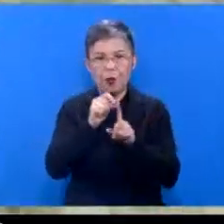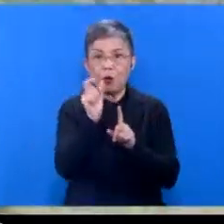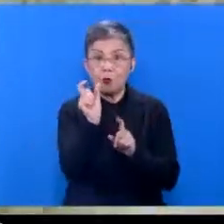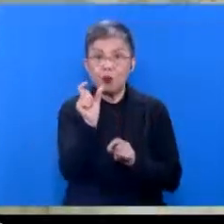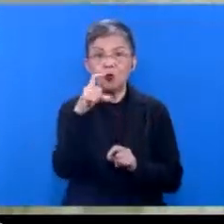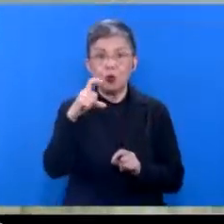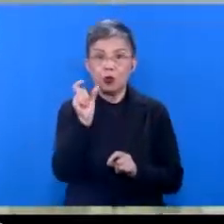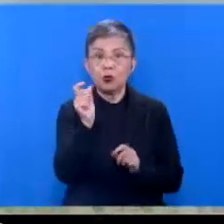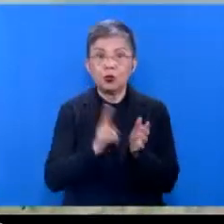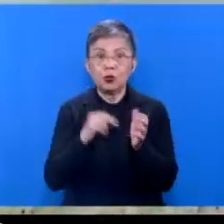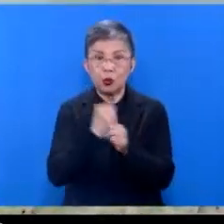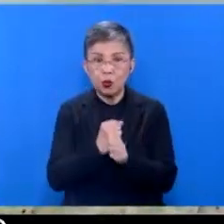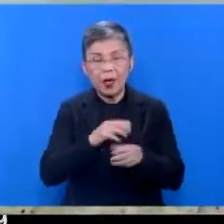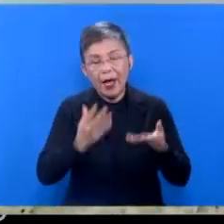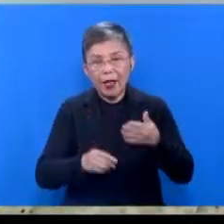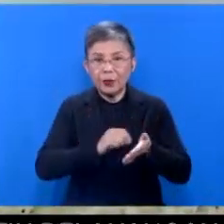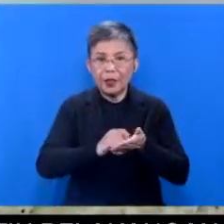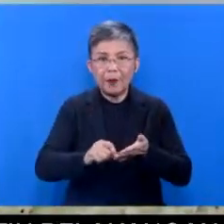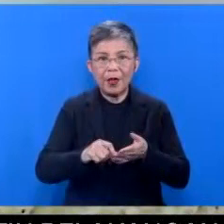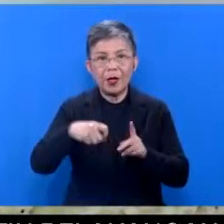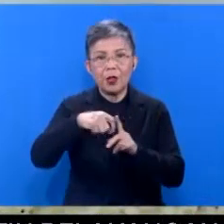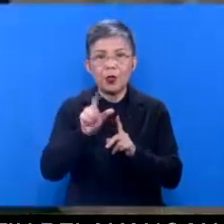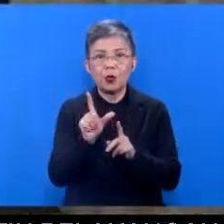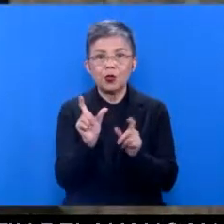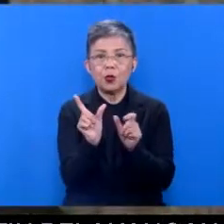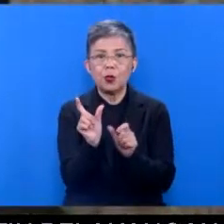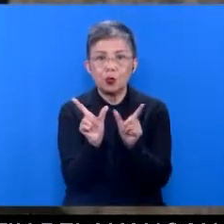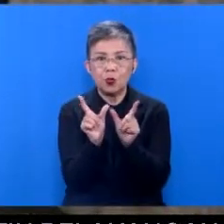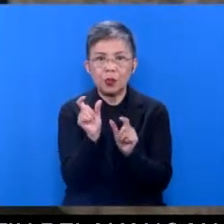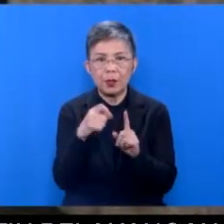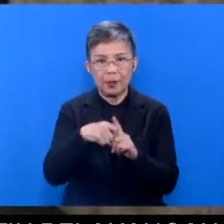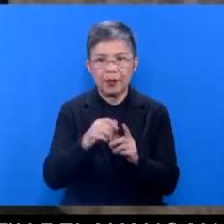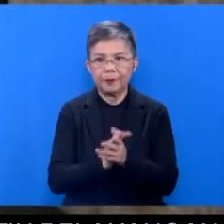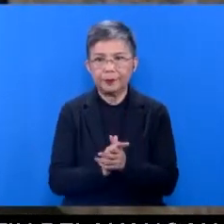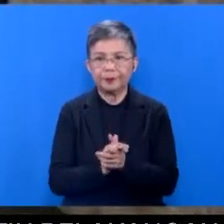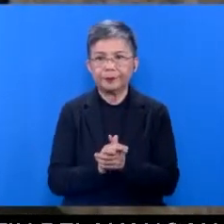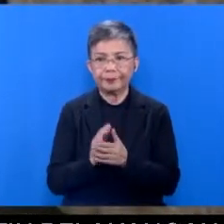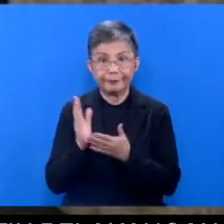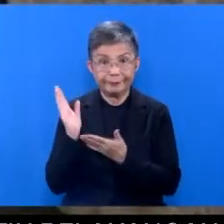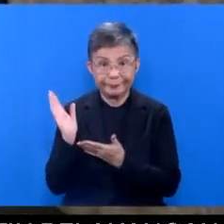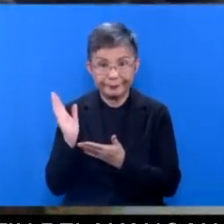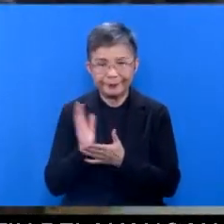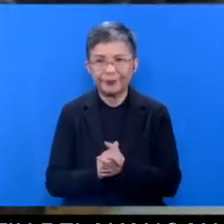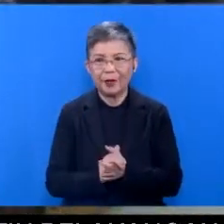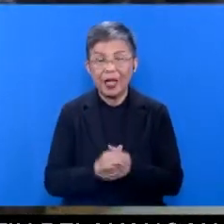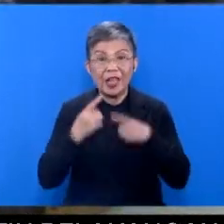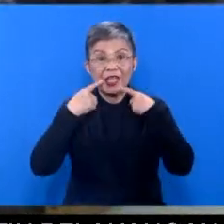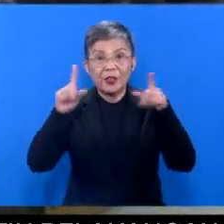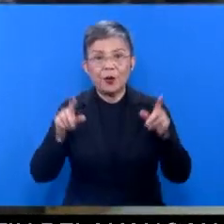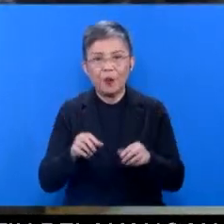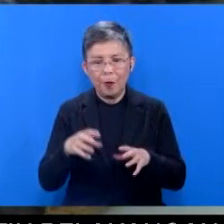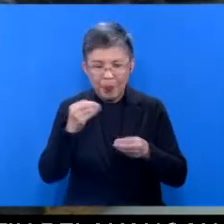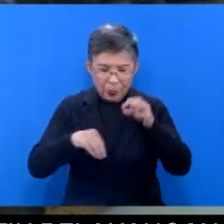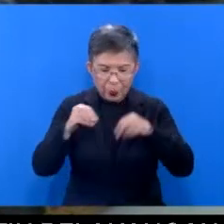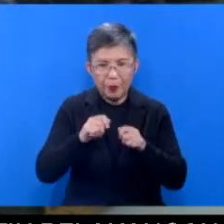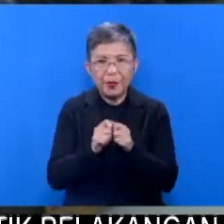Tapi daerah lain juga menyebutnya dengan sebutan lain. Namun dalam bahasa Indonesia ini adalah kepayang. Jadi kepayang ini dikenal sebagai bahan utama